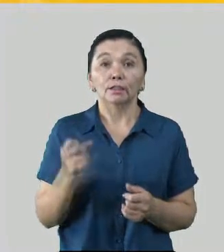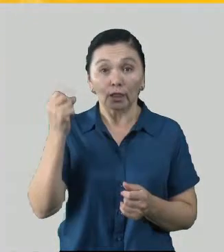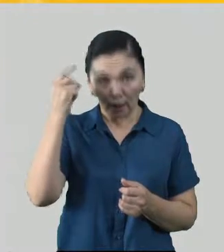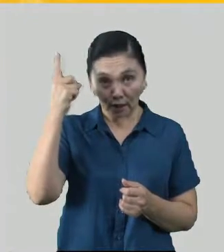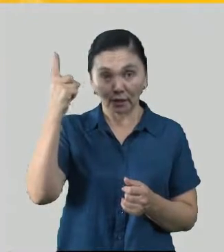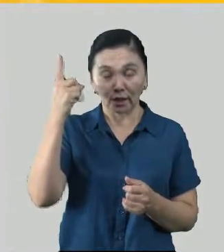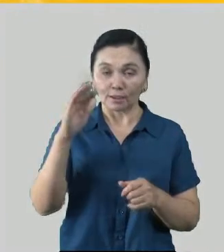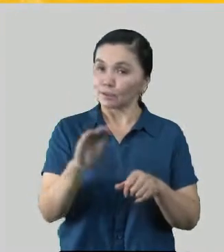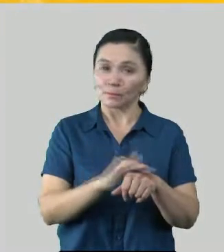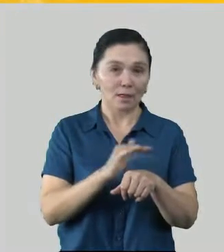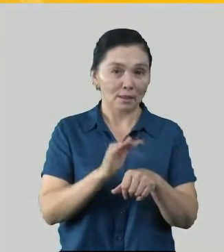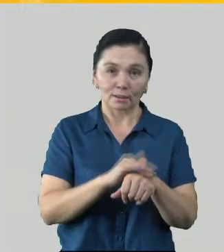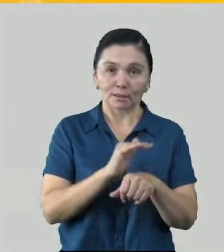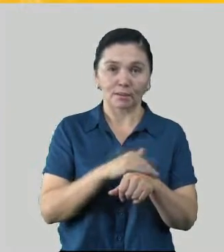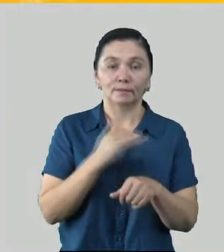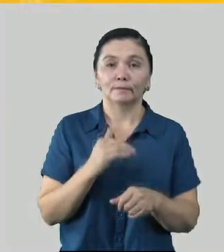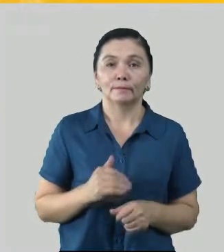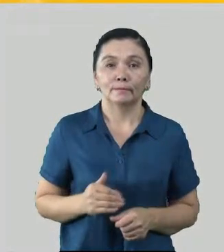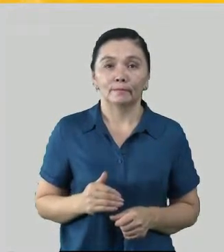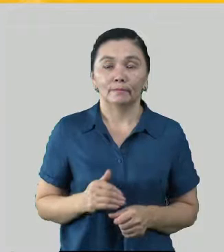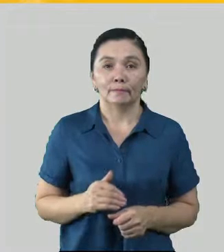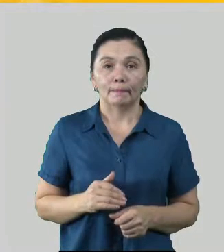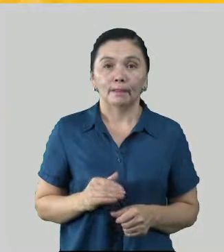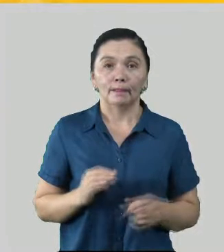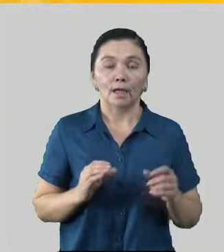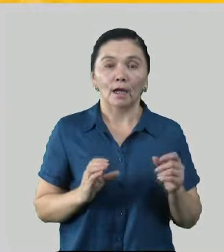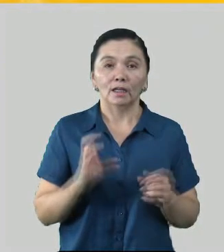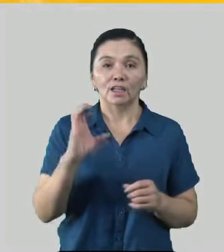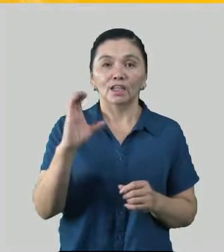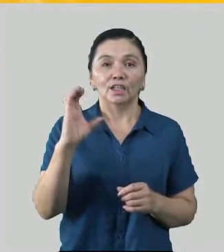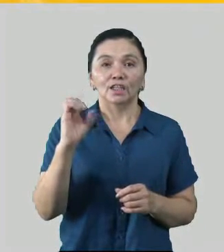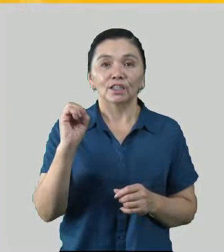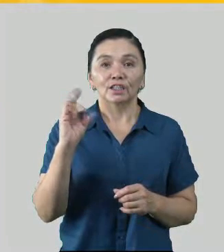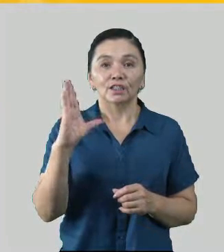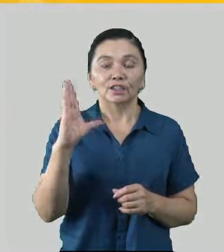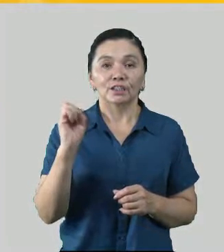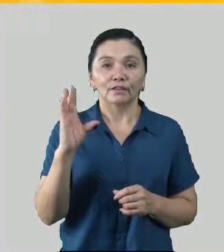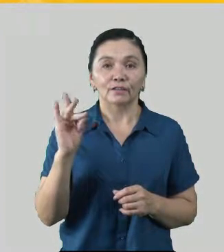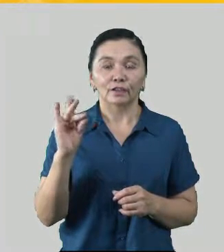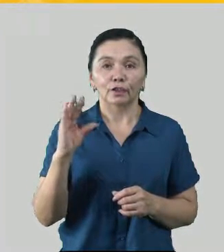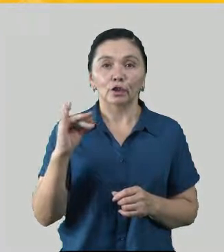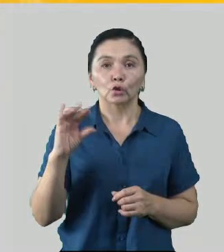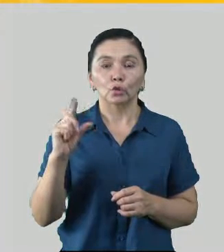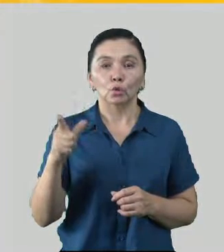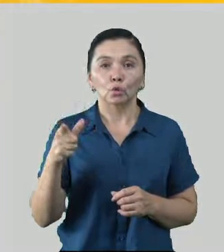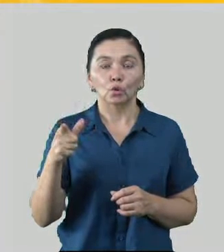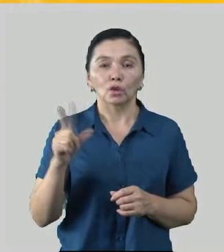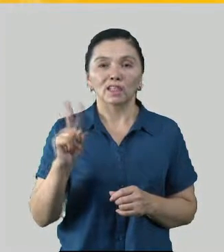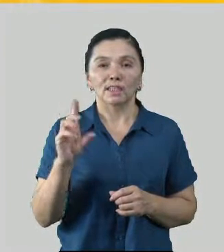Догадались, молодцы. Север, юг, запад, восток.